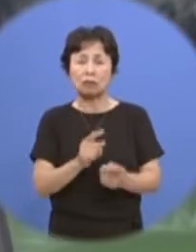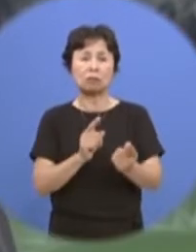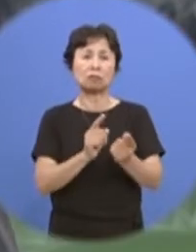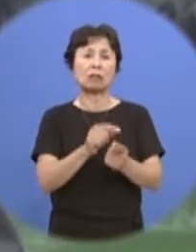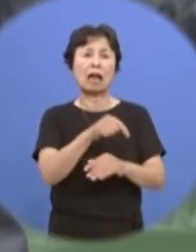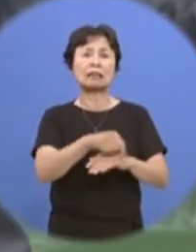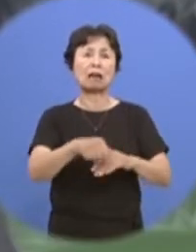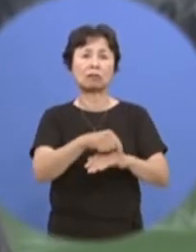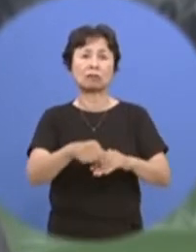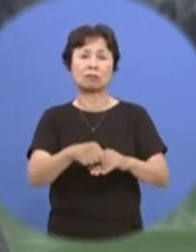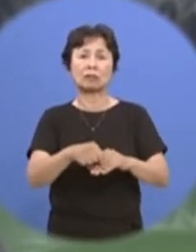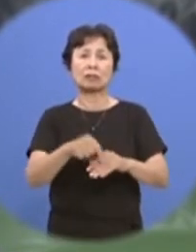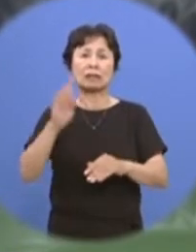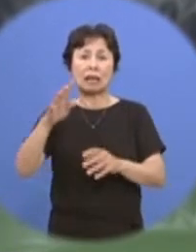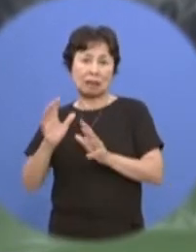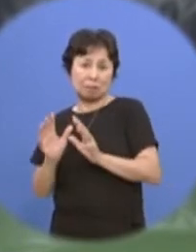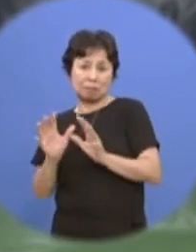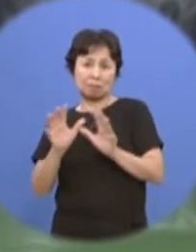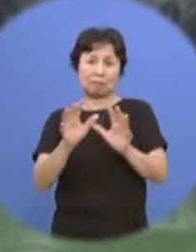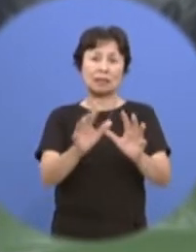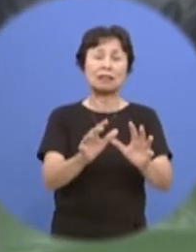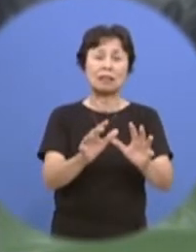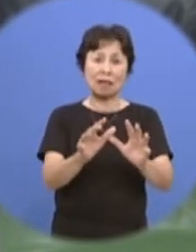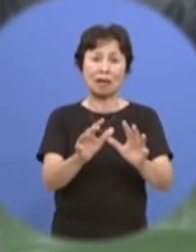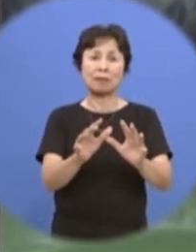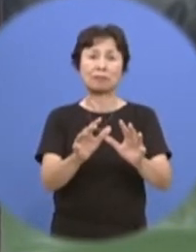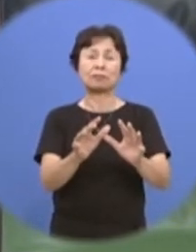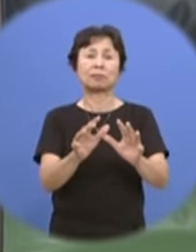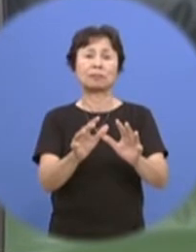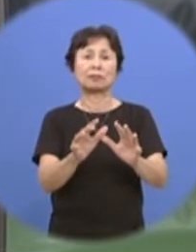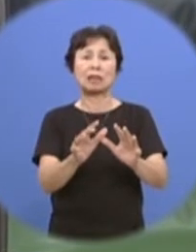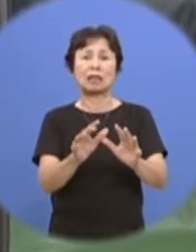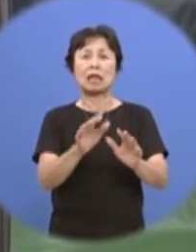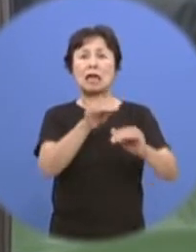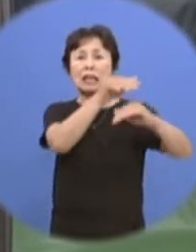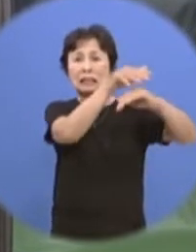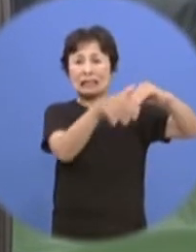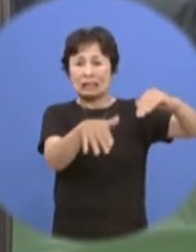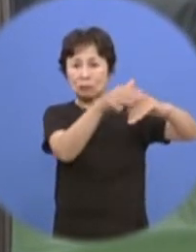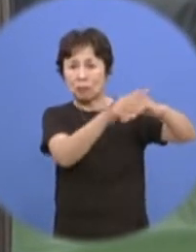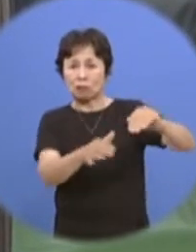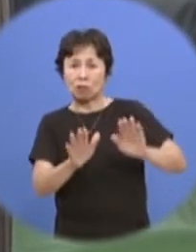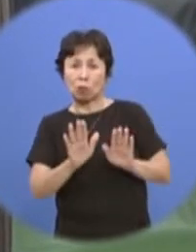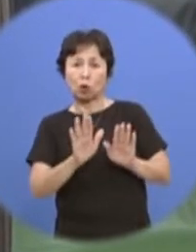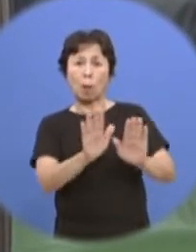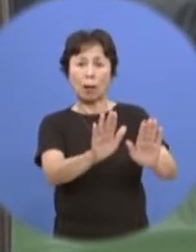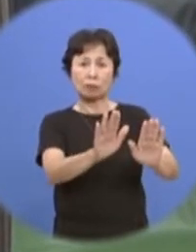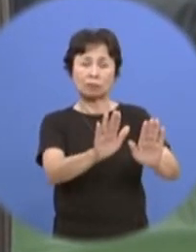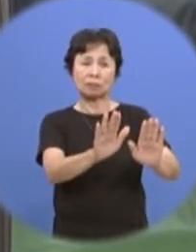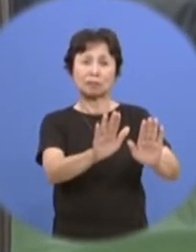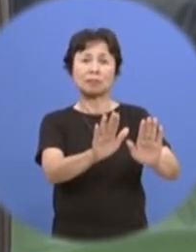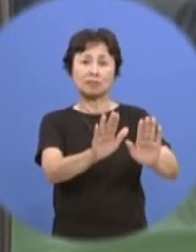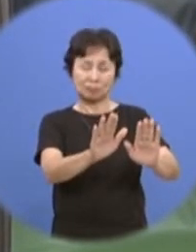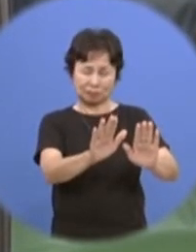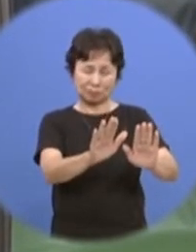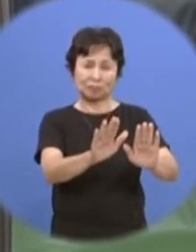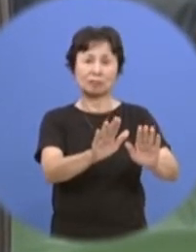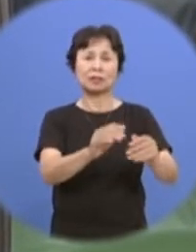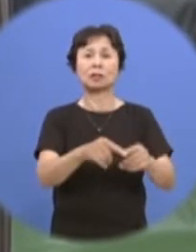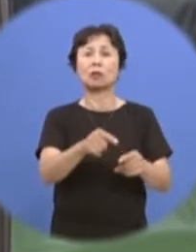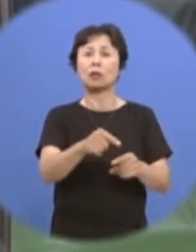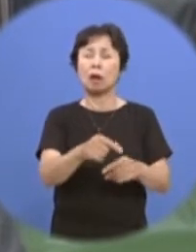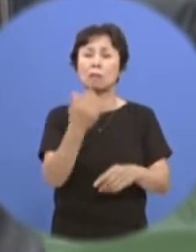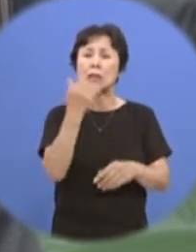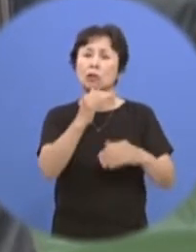ね、わーっと我々がかかっていって、それで地滑りを止めるということも必要ですね、水を抜いたりする、